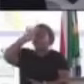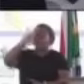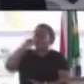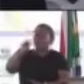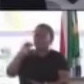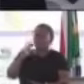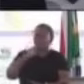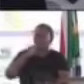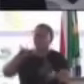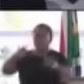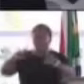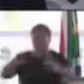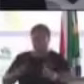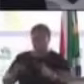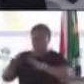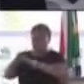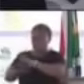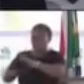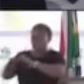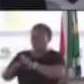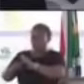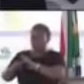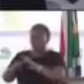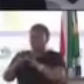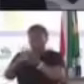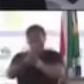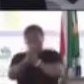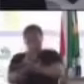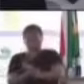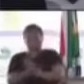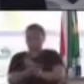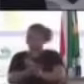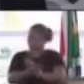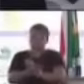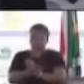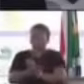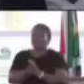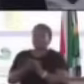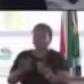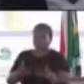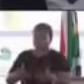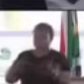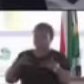nathi sifunda sethu sonakale sisaphila sikhona.